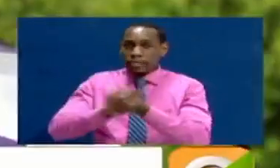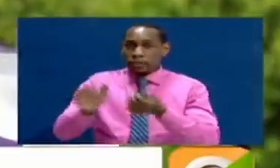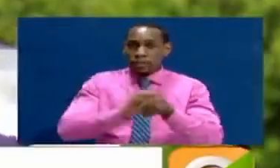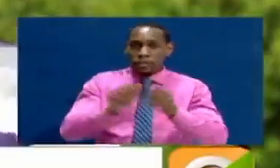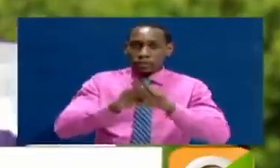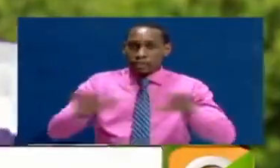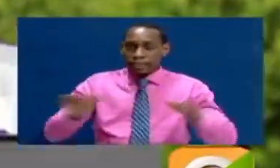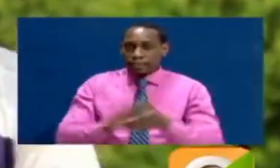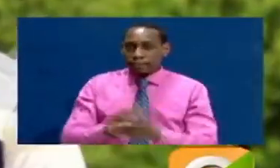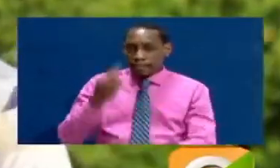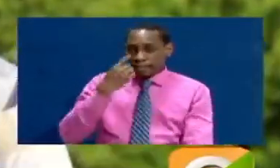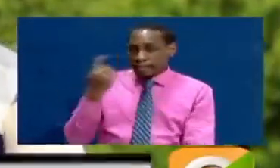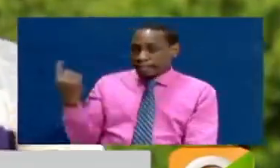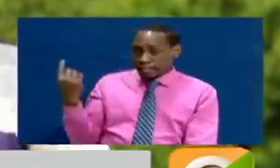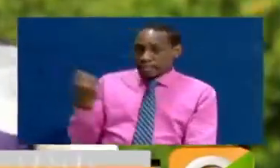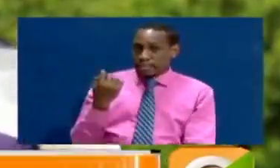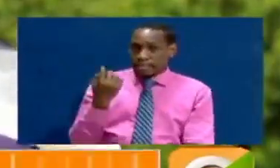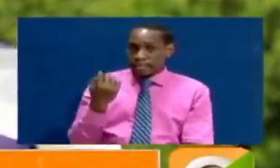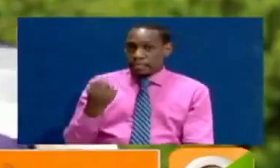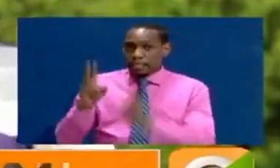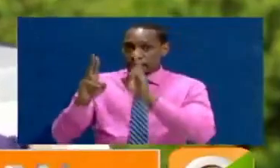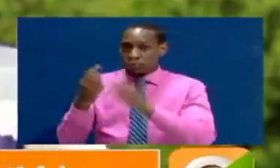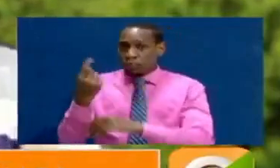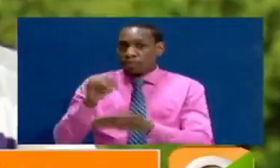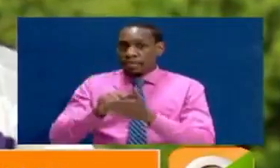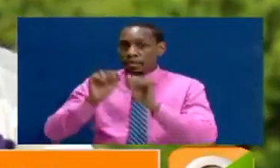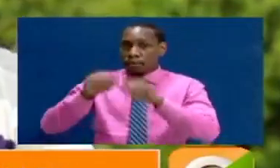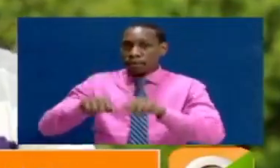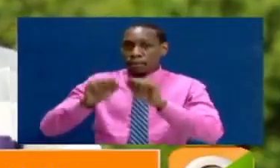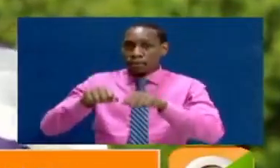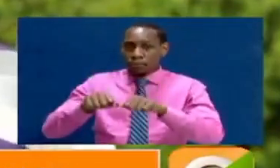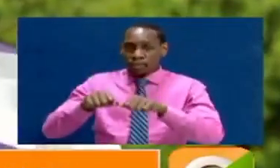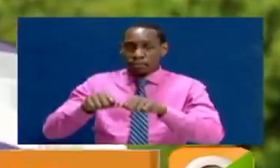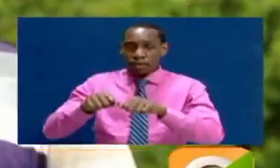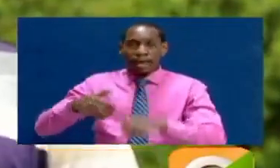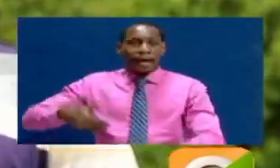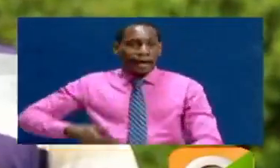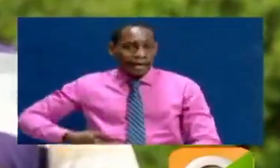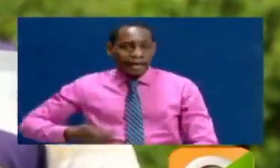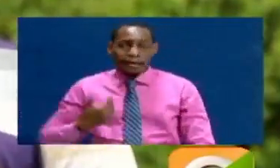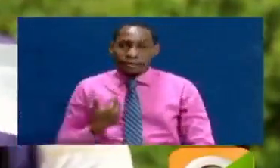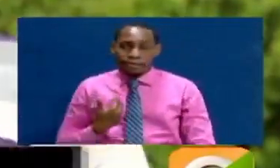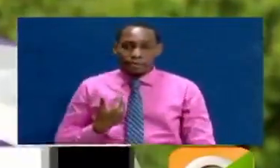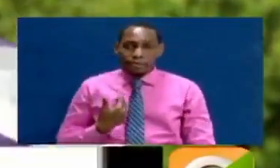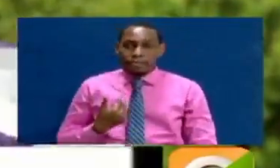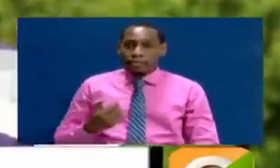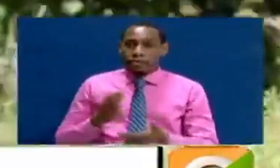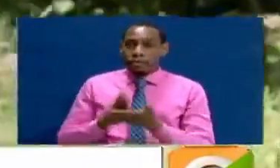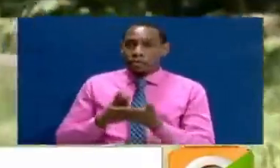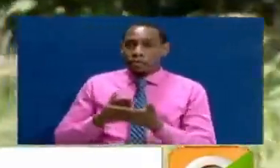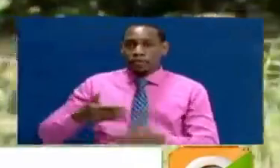shambani. Hii ni moja katika jangwa ambapo kwamba inaweza sababisha janga la njaa. Njaa